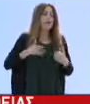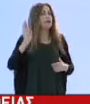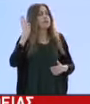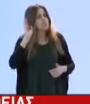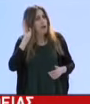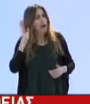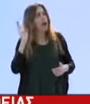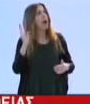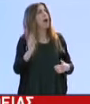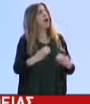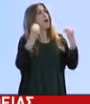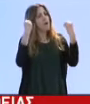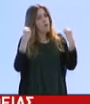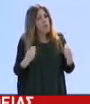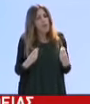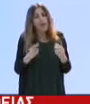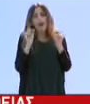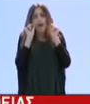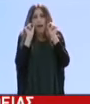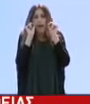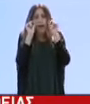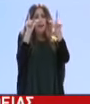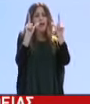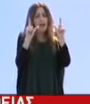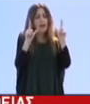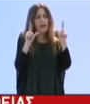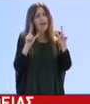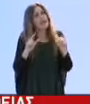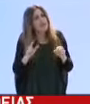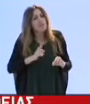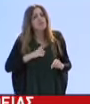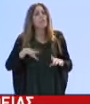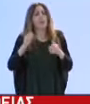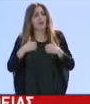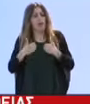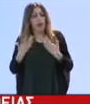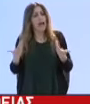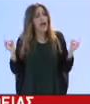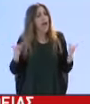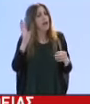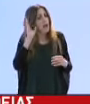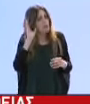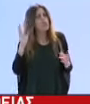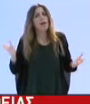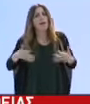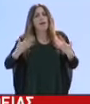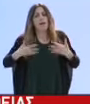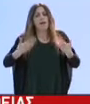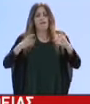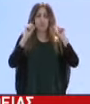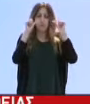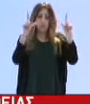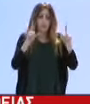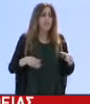κόμμα το οποίο δεν θα υποσχεθεί τα πάντα στους πάντες. Ένα κόμμα το οποίο διδάσκεται από τα λάθη